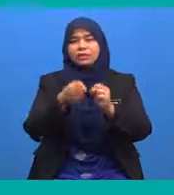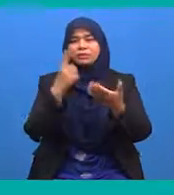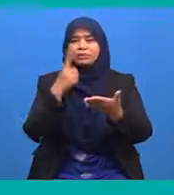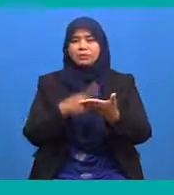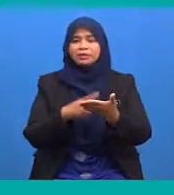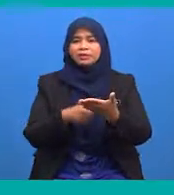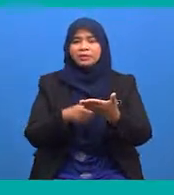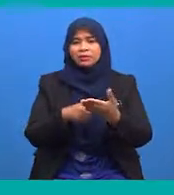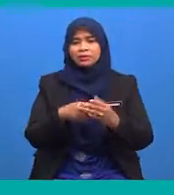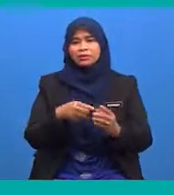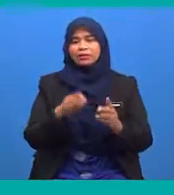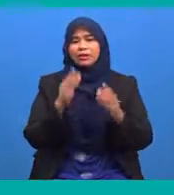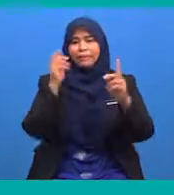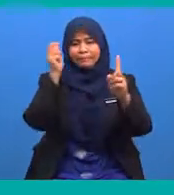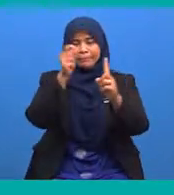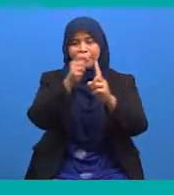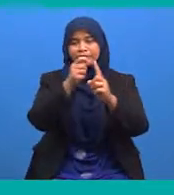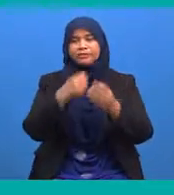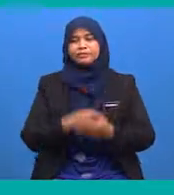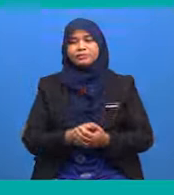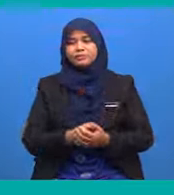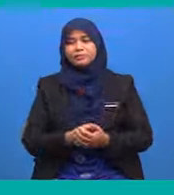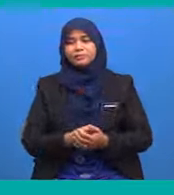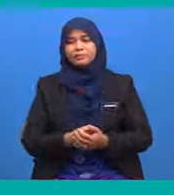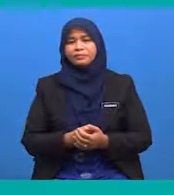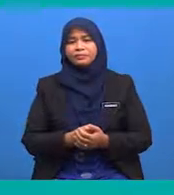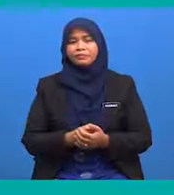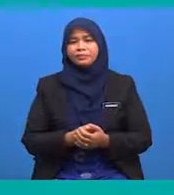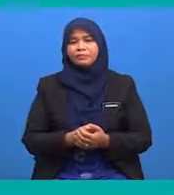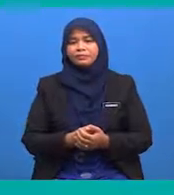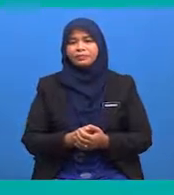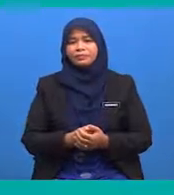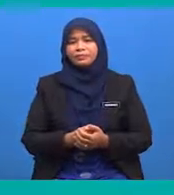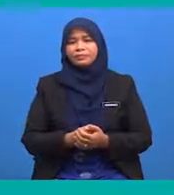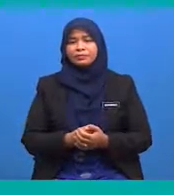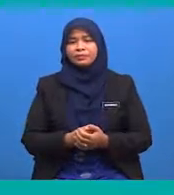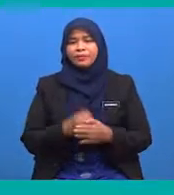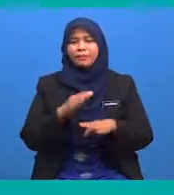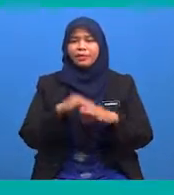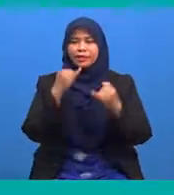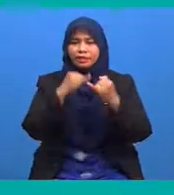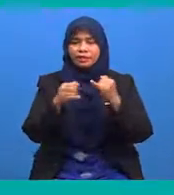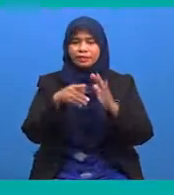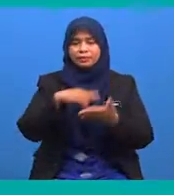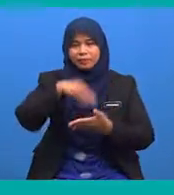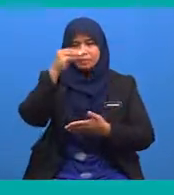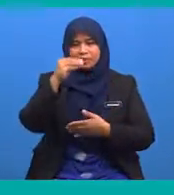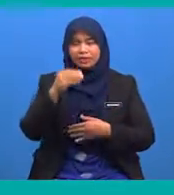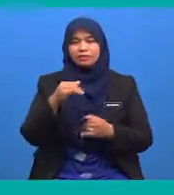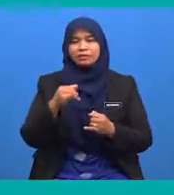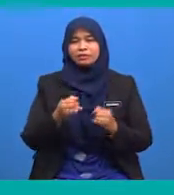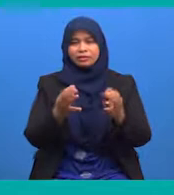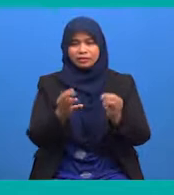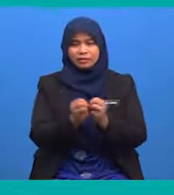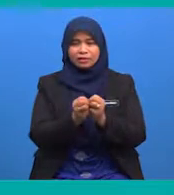kita menepati landasan yang perlu dikuasai dalam tajuk ini. Pada akhir pembelajaran,